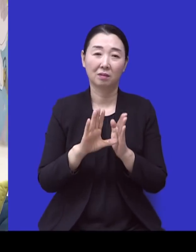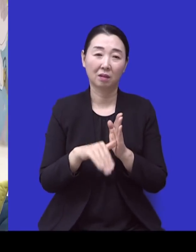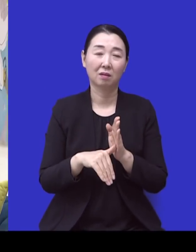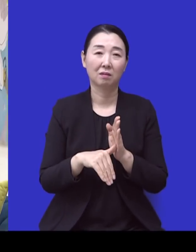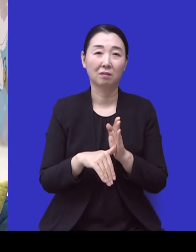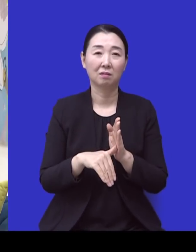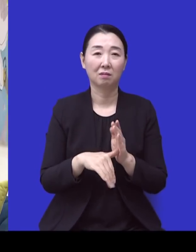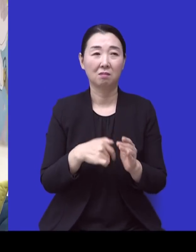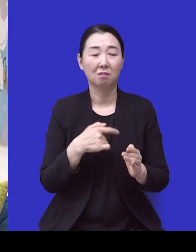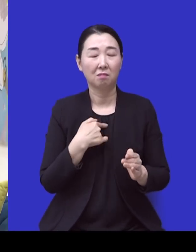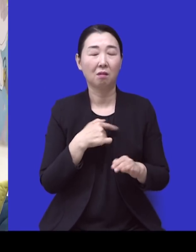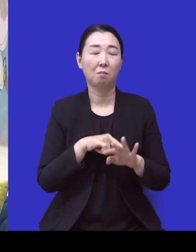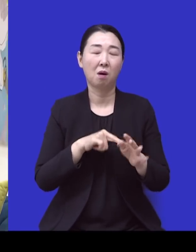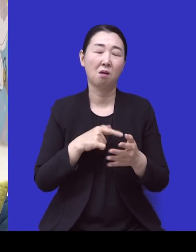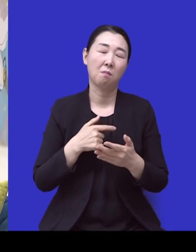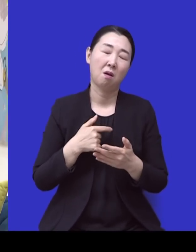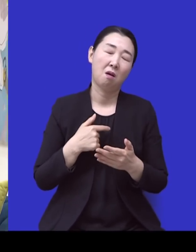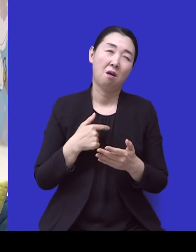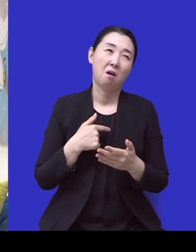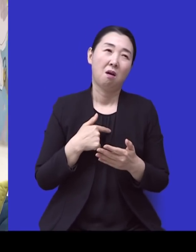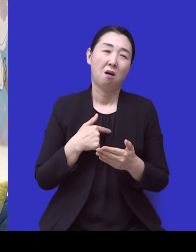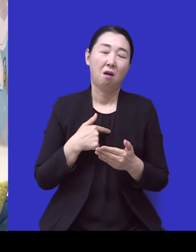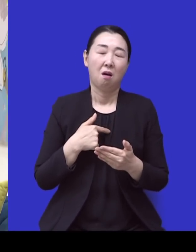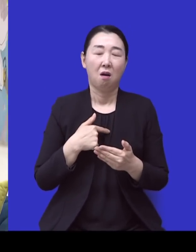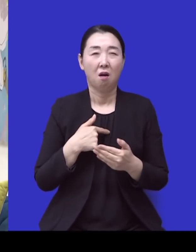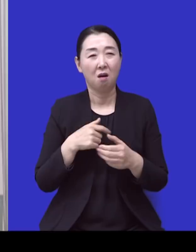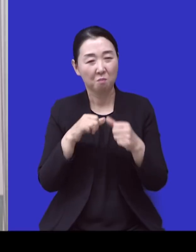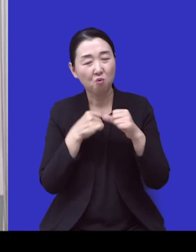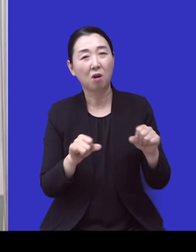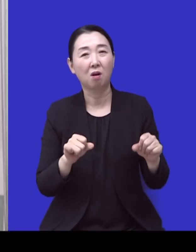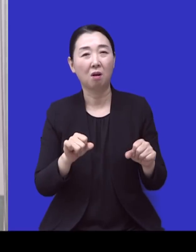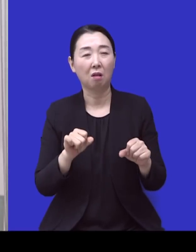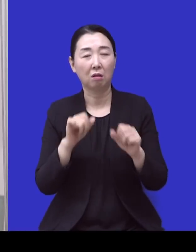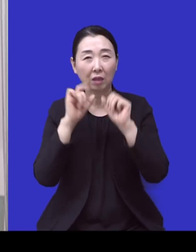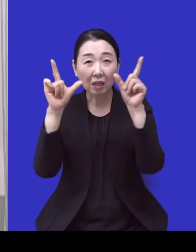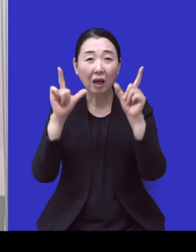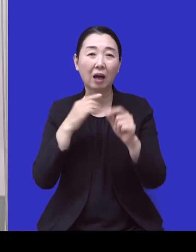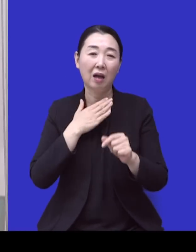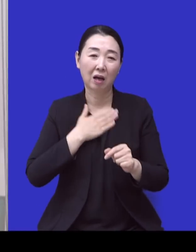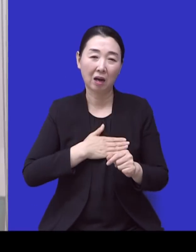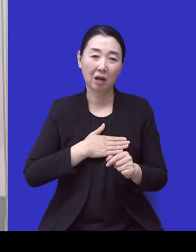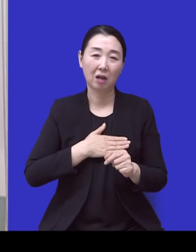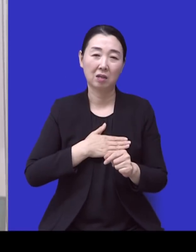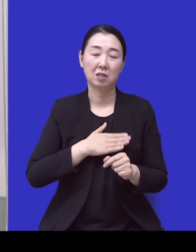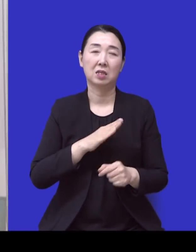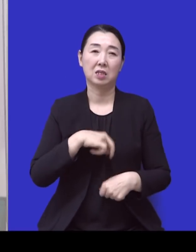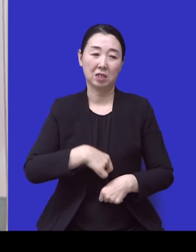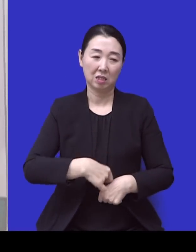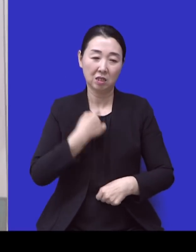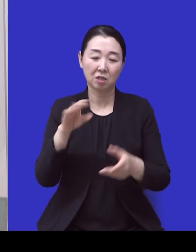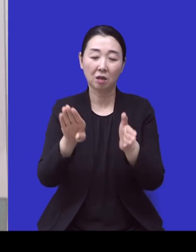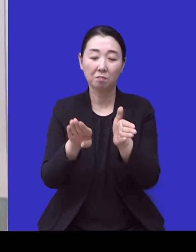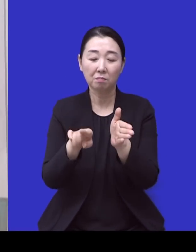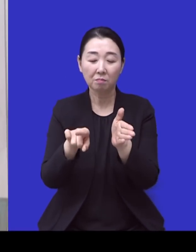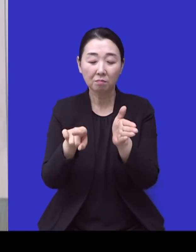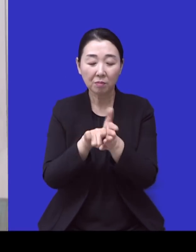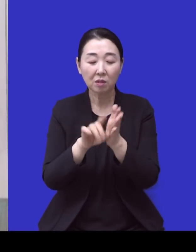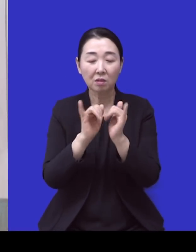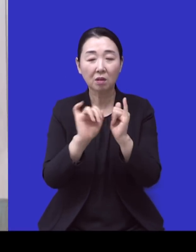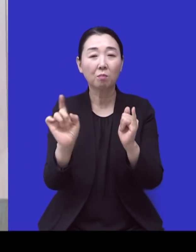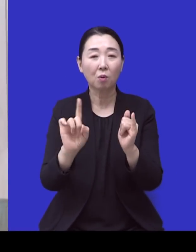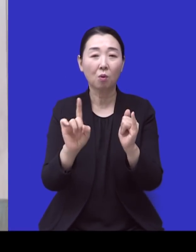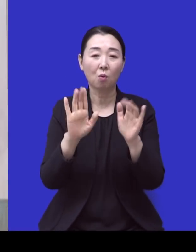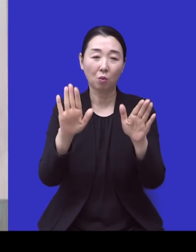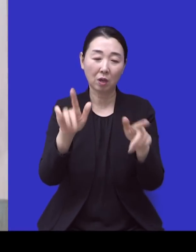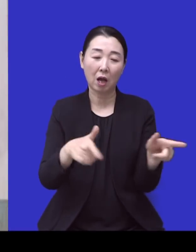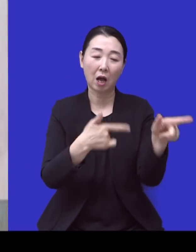많이 좀 무너지고 깨닫고 하나님 앞에 완전히 엎드러지게 되면서 진짜 그리스도인이란 뭘까? 정말 오늘